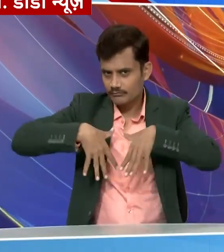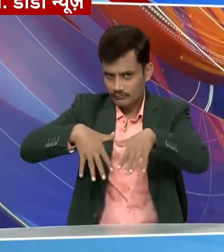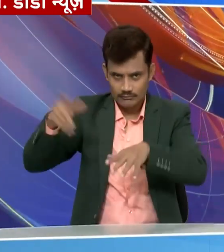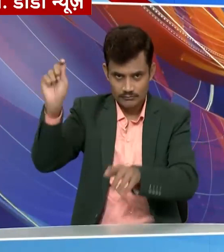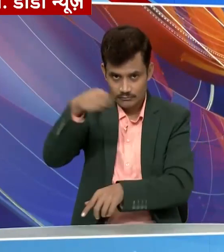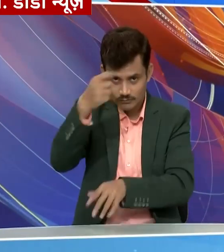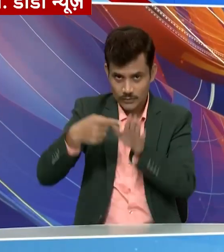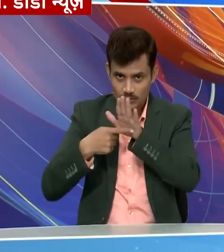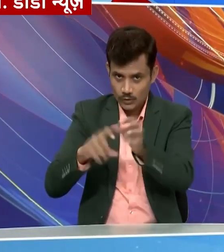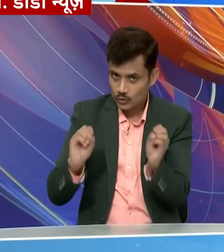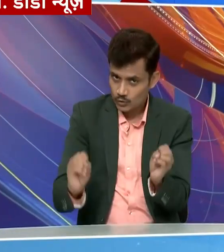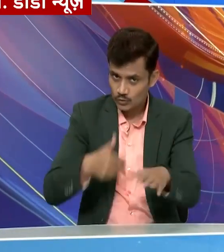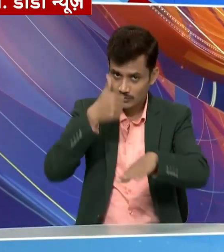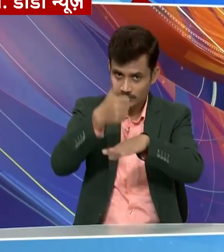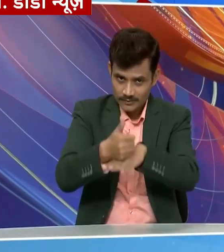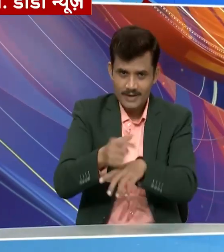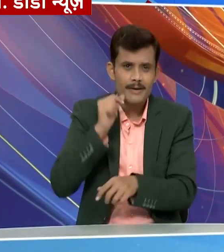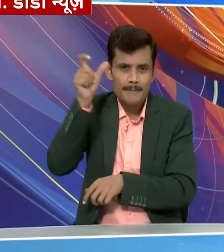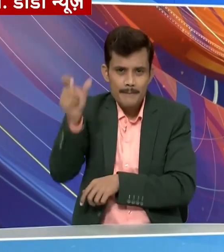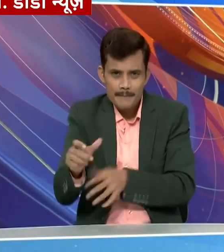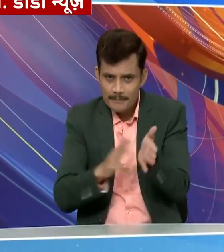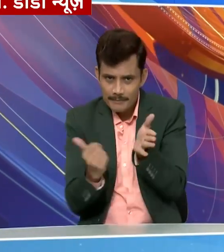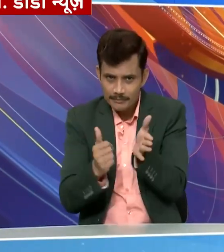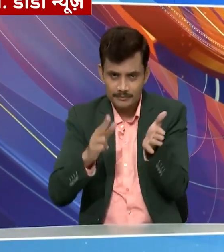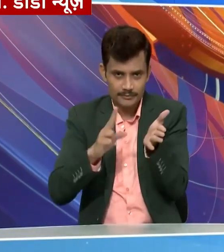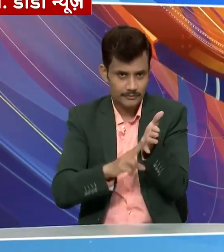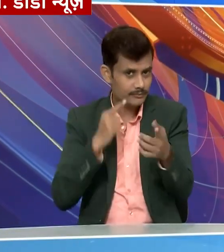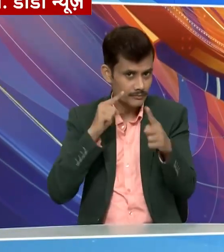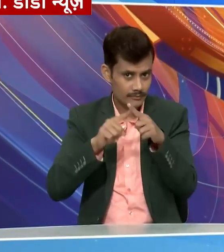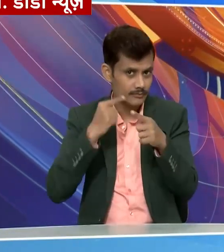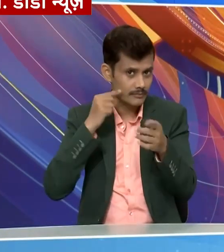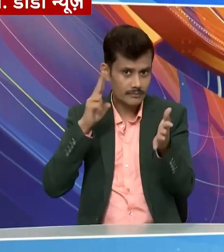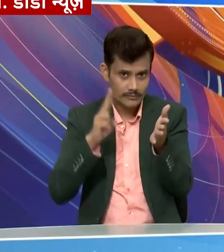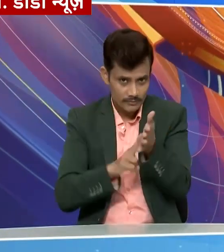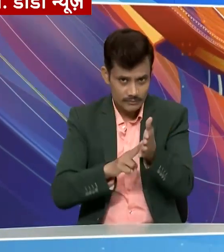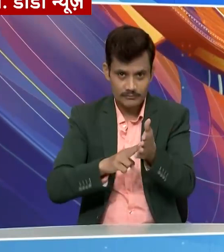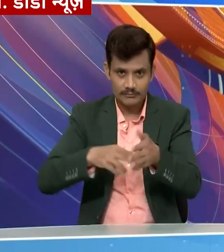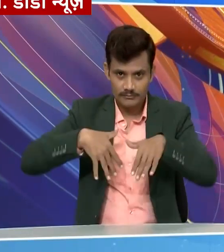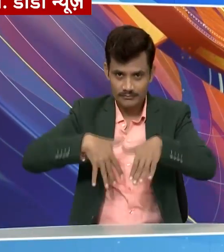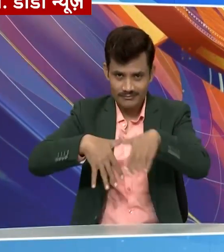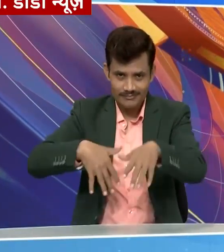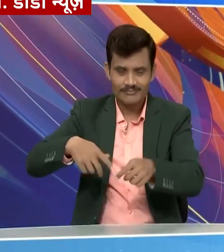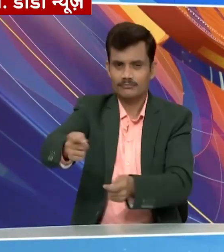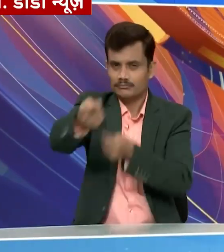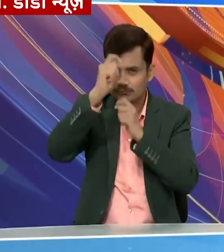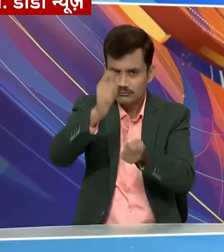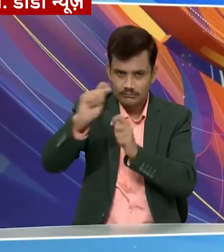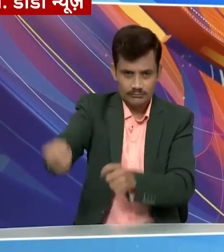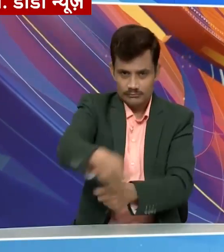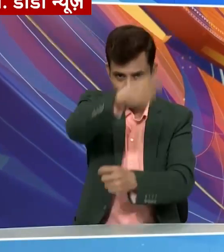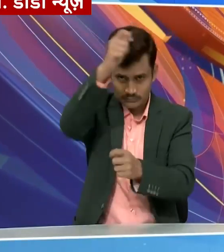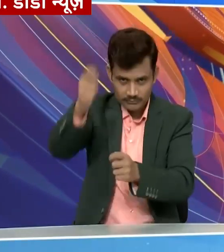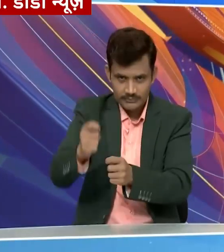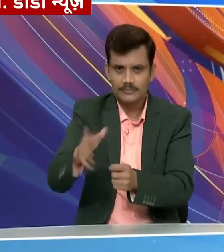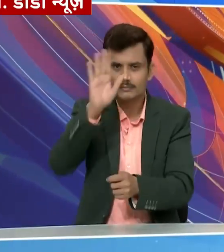किया। इससे पहले नितिन गडकरी ने खंडवा पहुंचकर जन आशीर्वाद यात्रा के रथ का पूजन किया और दादाजी धूनी